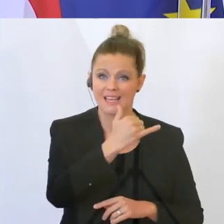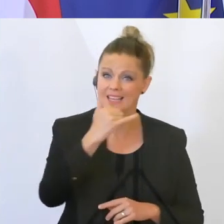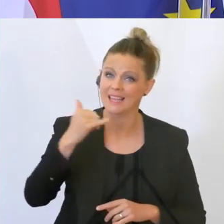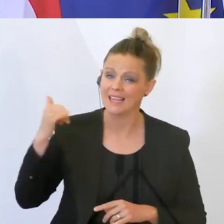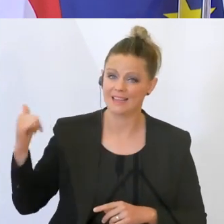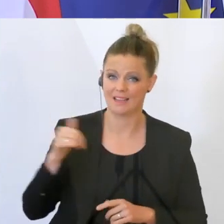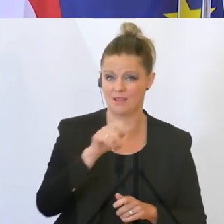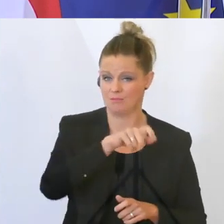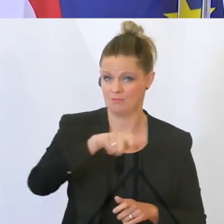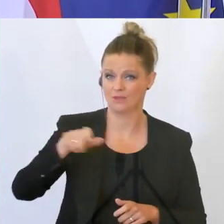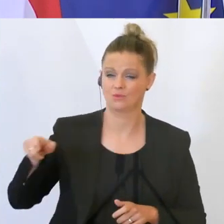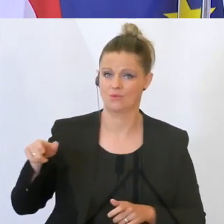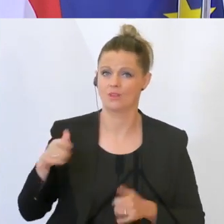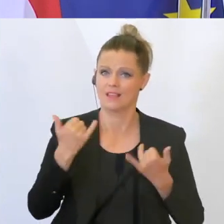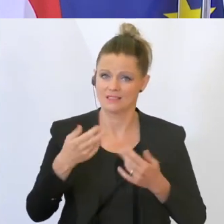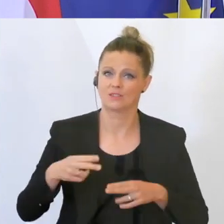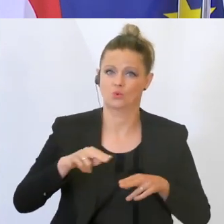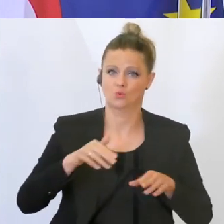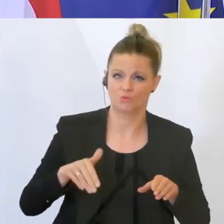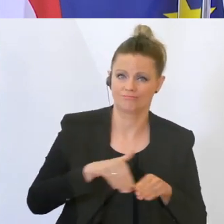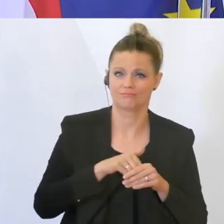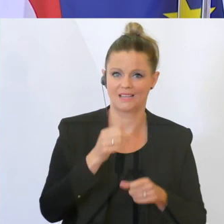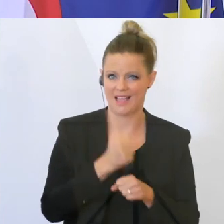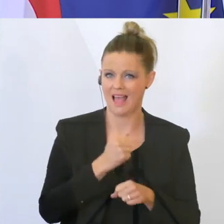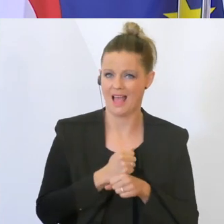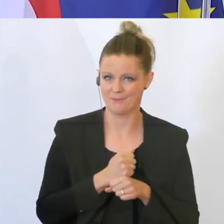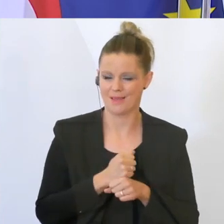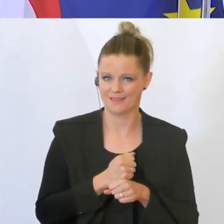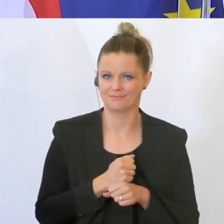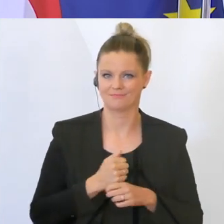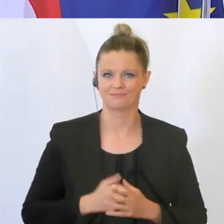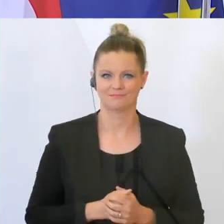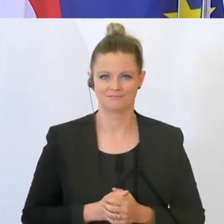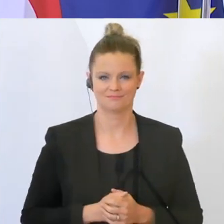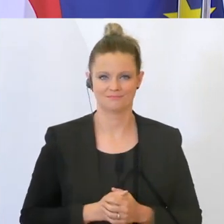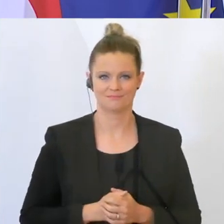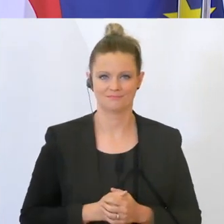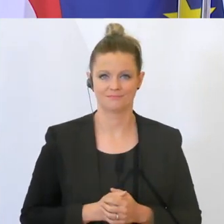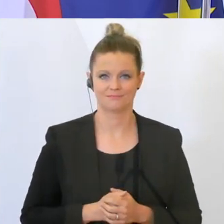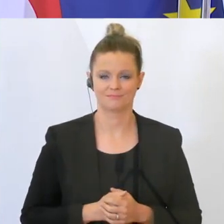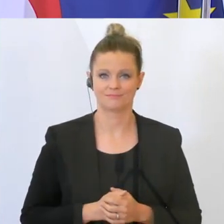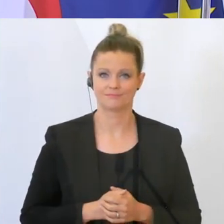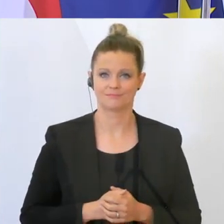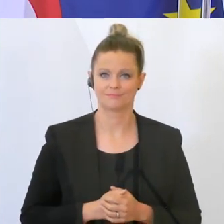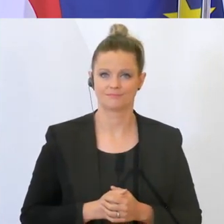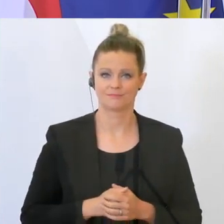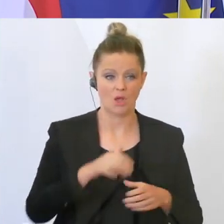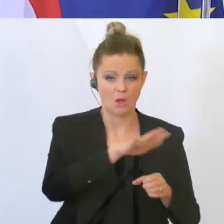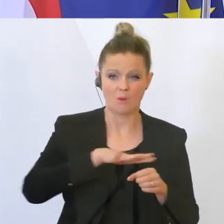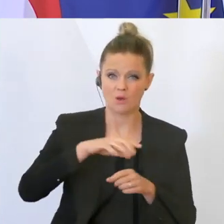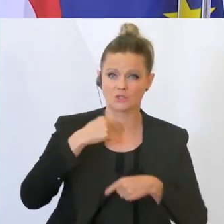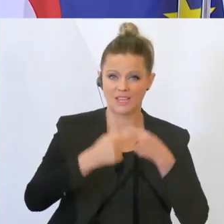jede Einzelne davon, die jetzt wieder Arbeit gefunden hat und wieder aufgenommen hat. Zu den Entwicklungen in den